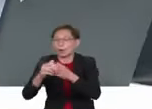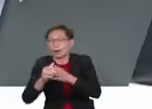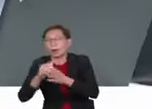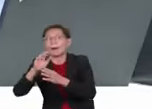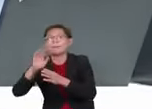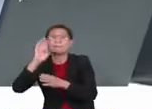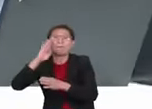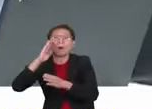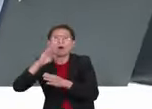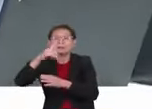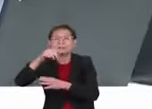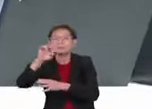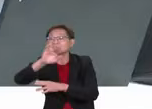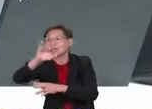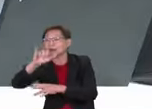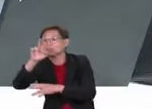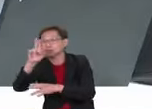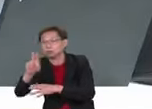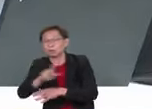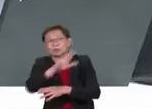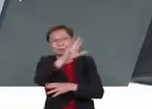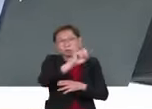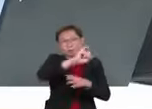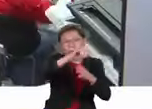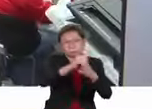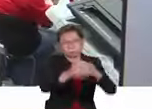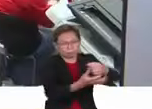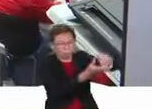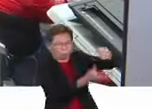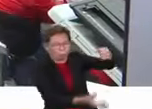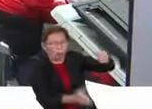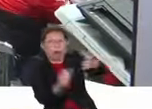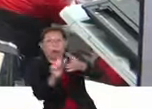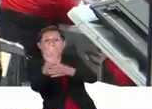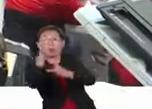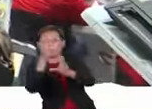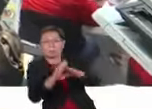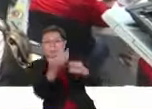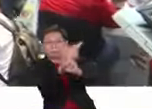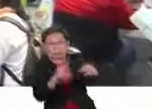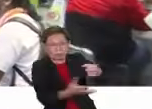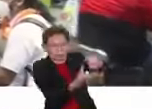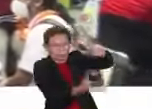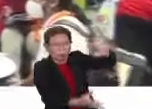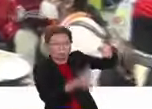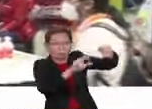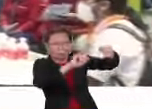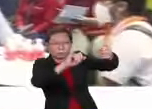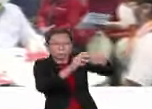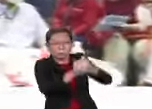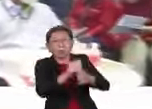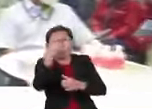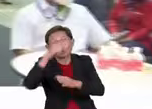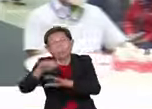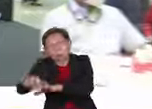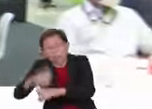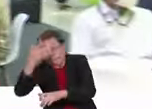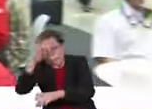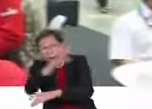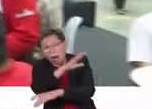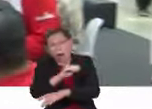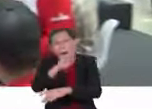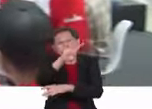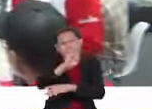Bumi Putra teraju. RM30 juta disediakan Agrobank untuk pertanian pintar. RM40 juta